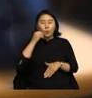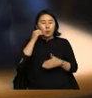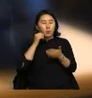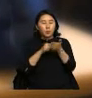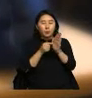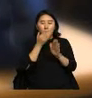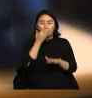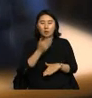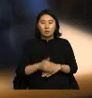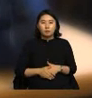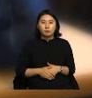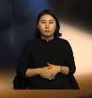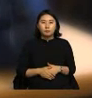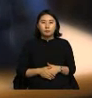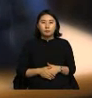홈페이지에서 확인할 수 있습니다